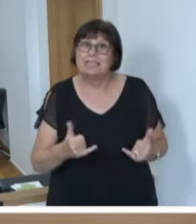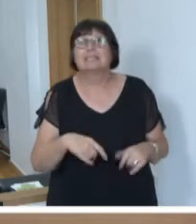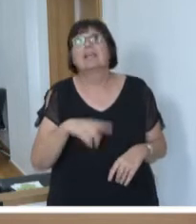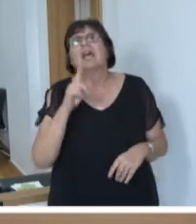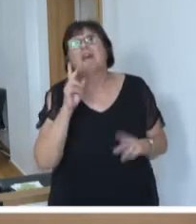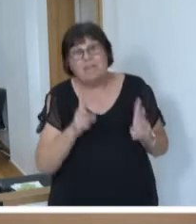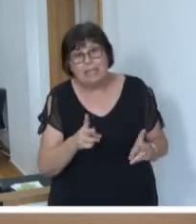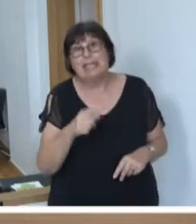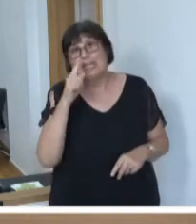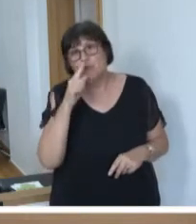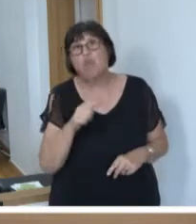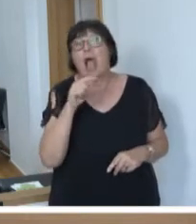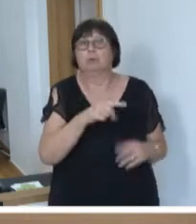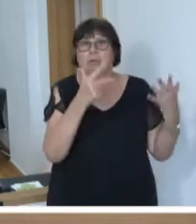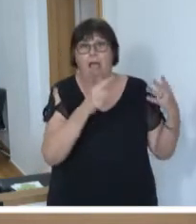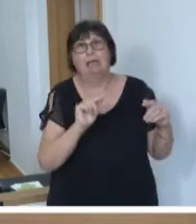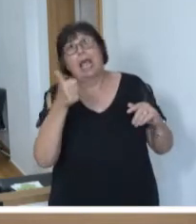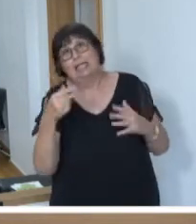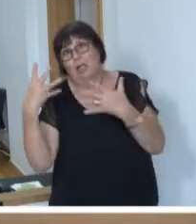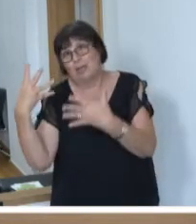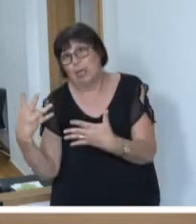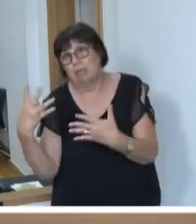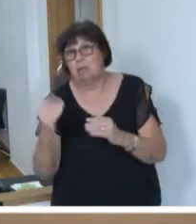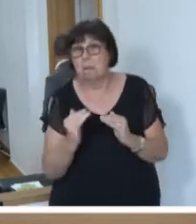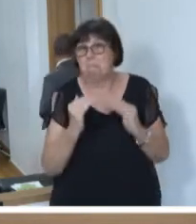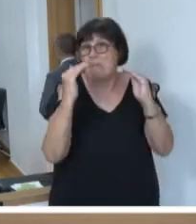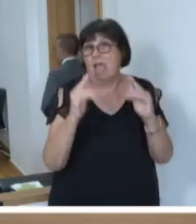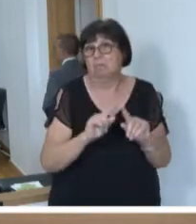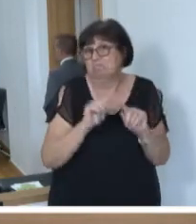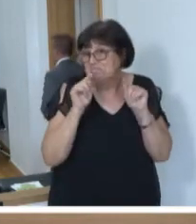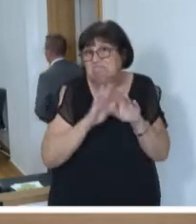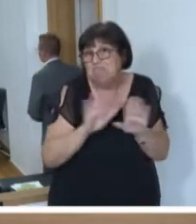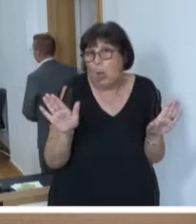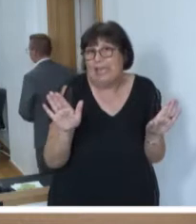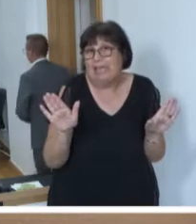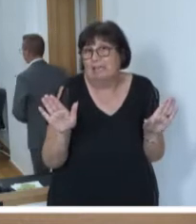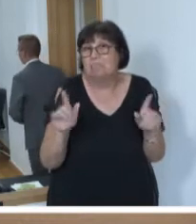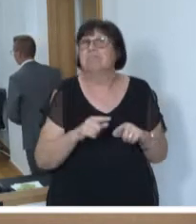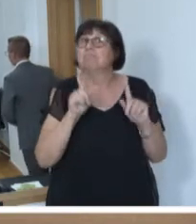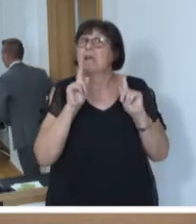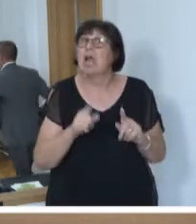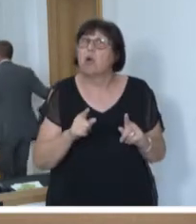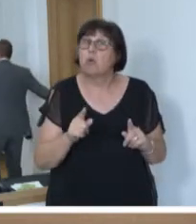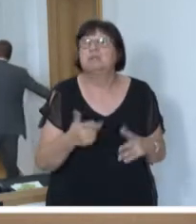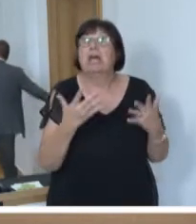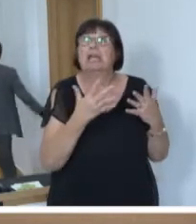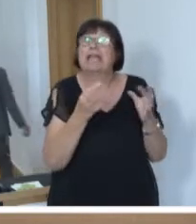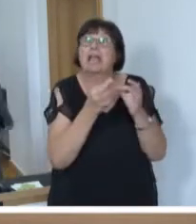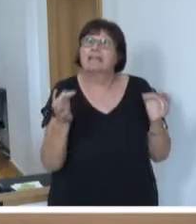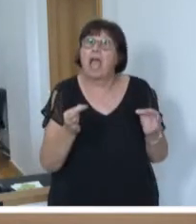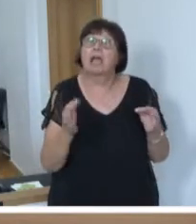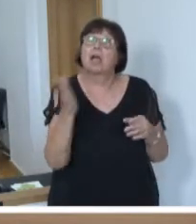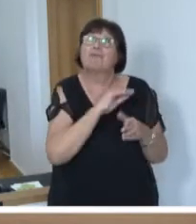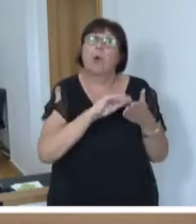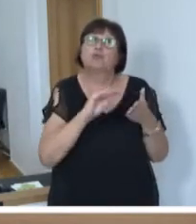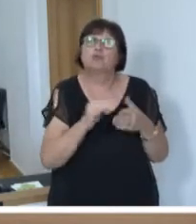der 8 eine 9. Ansonsten ist noch nichts hier auf dem Tisch. Und 10 Tage vor Schuljahresende eine Befragung aller